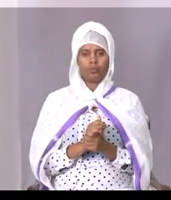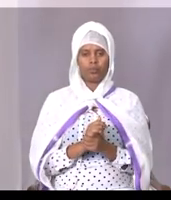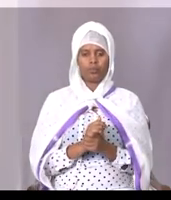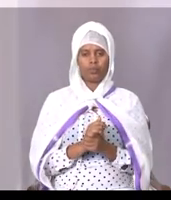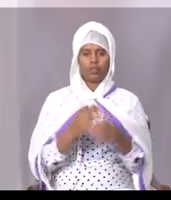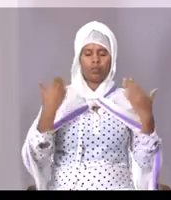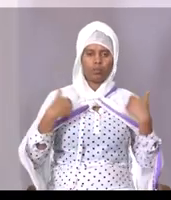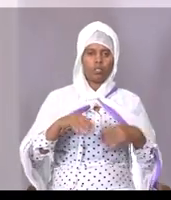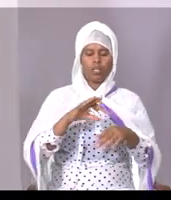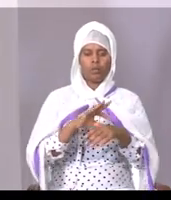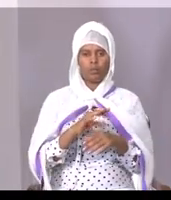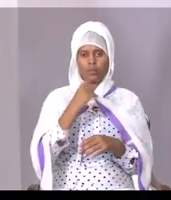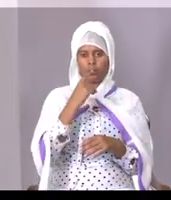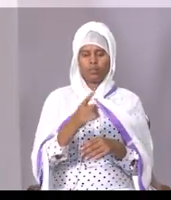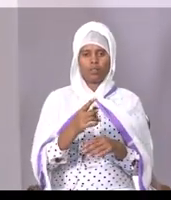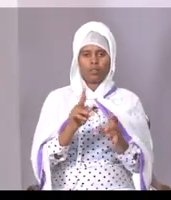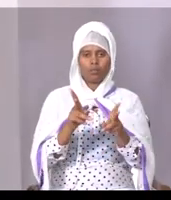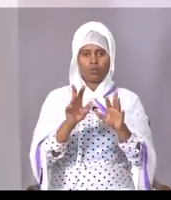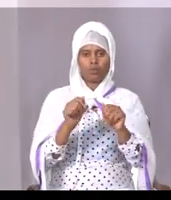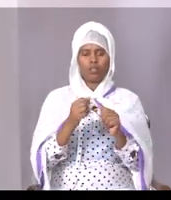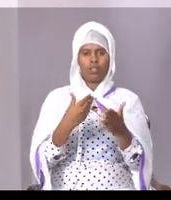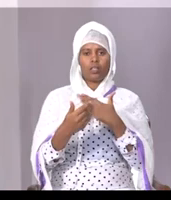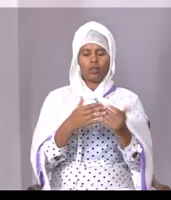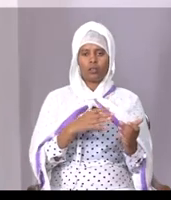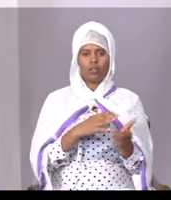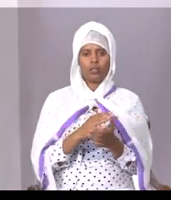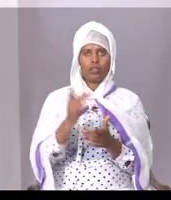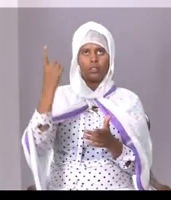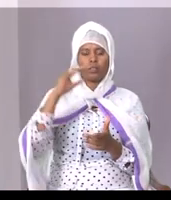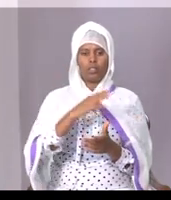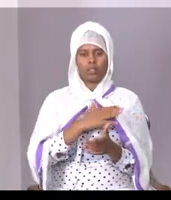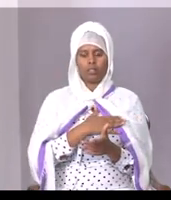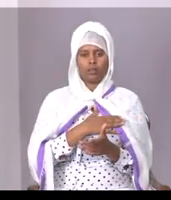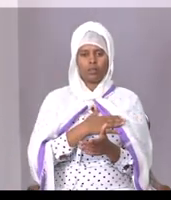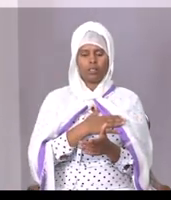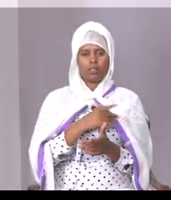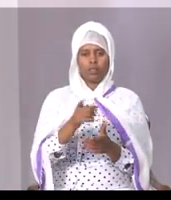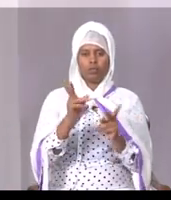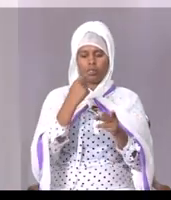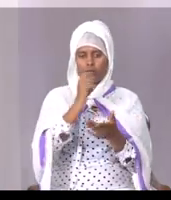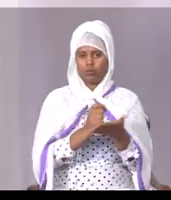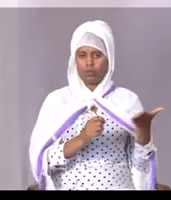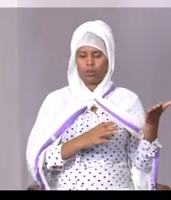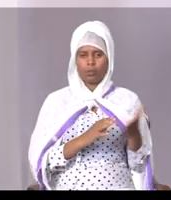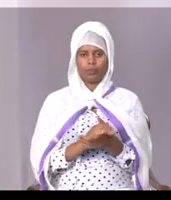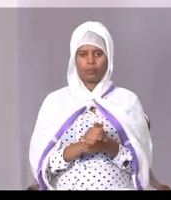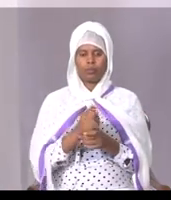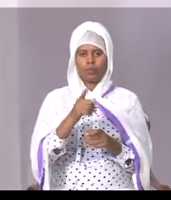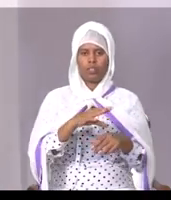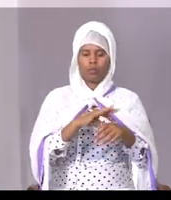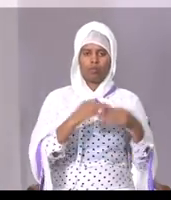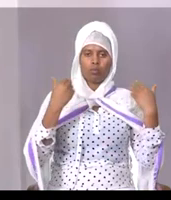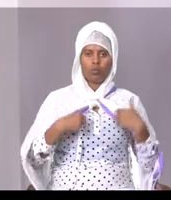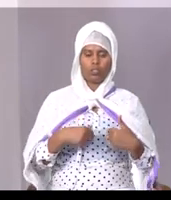انت تبهاله جنكا موتن حمامن موتن حمامون مخانو انت غير ولبت عند انت زياده ابراهيم مراف كل تفقد جعت بسفيو تغليصلو